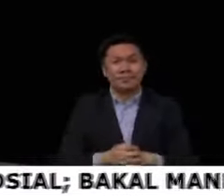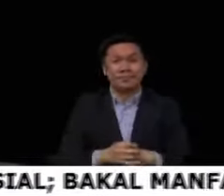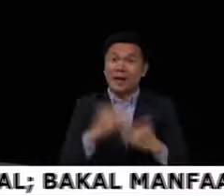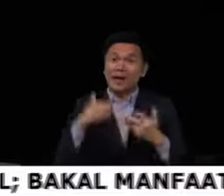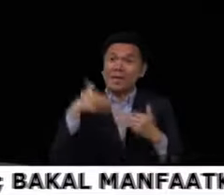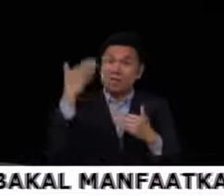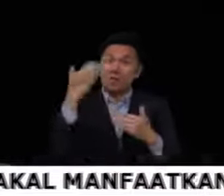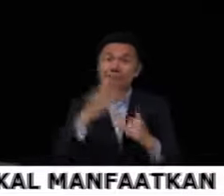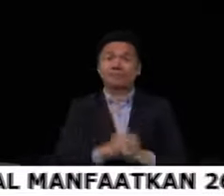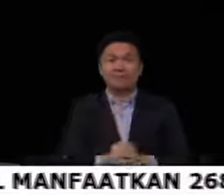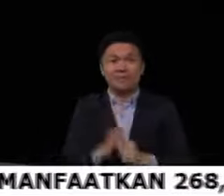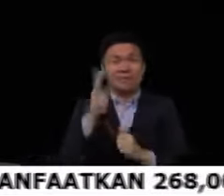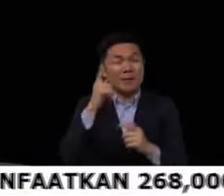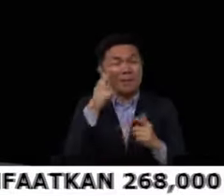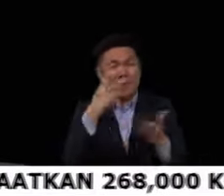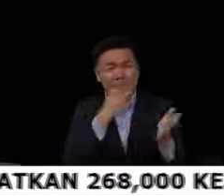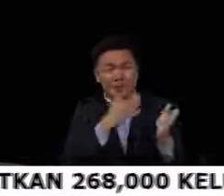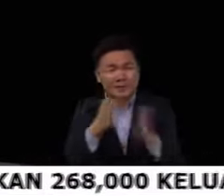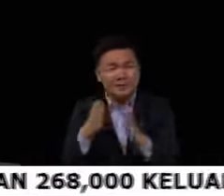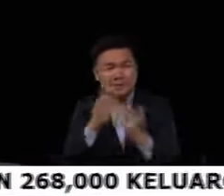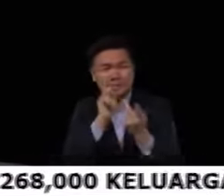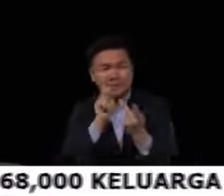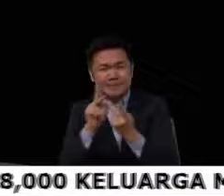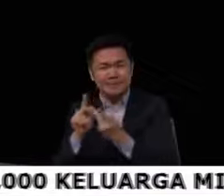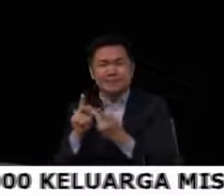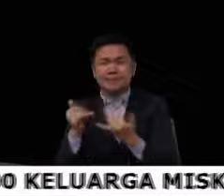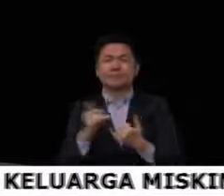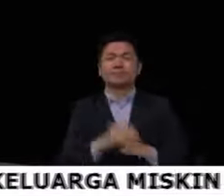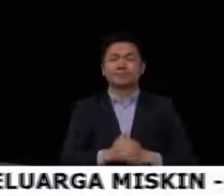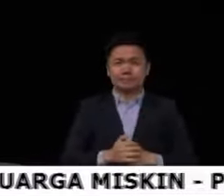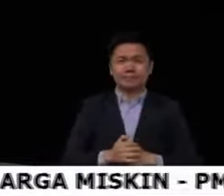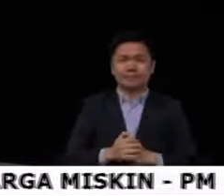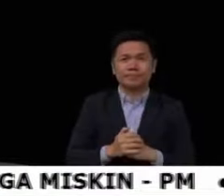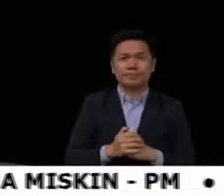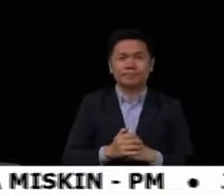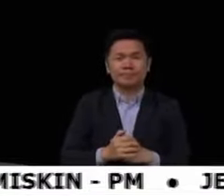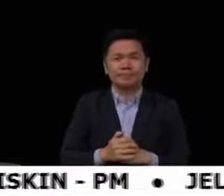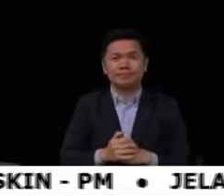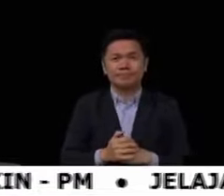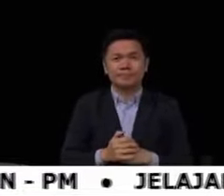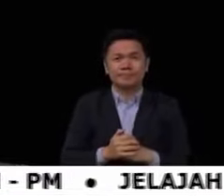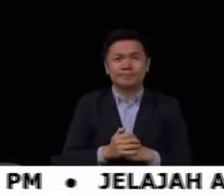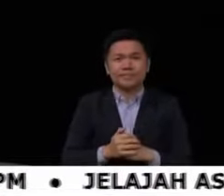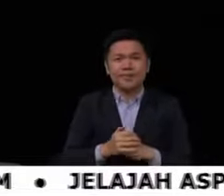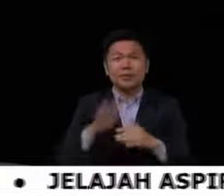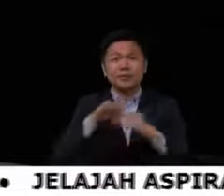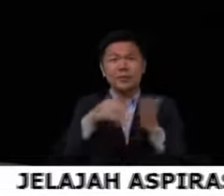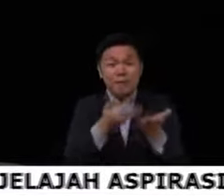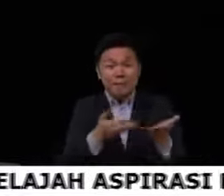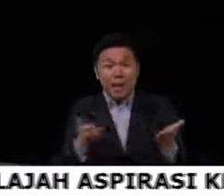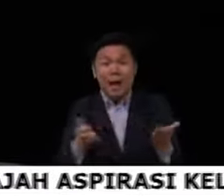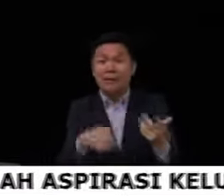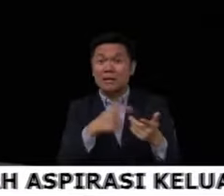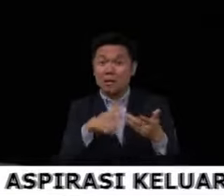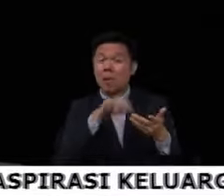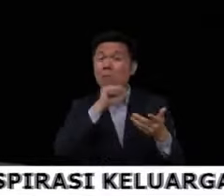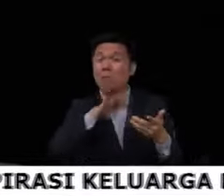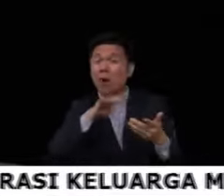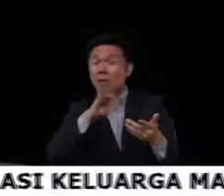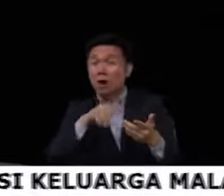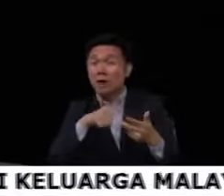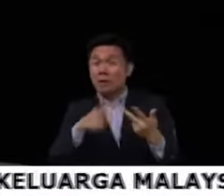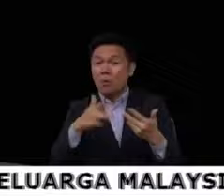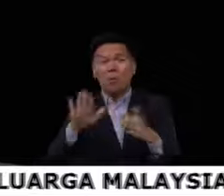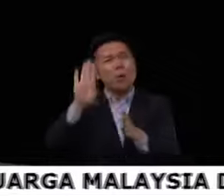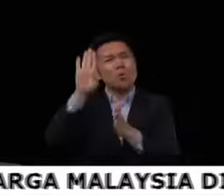utama lagi kalau kita menggunakan sistem yang baru ABS dengan pemda sebagainya bahan-bahan buangan di pada sektor